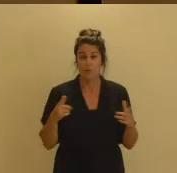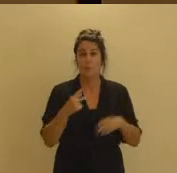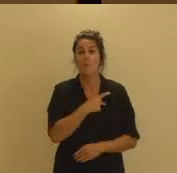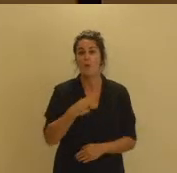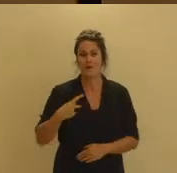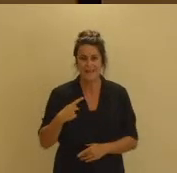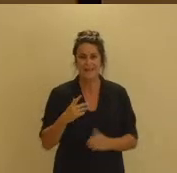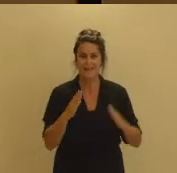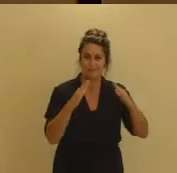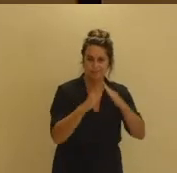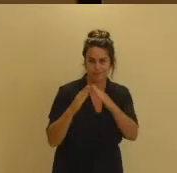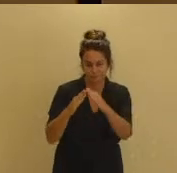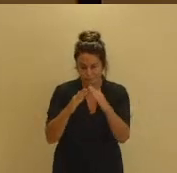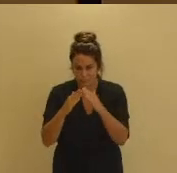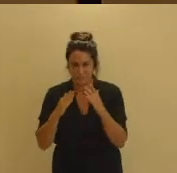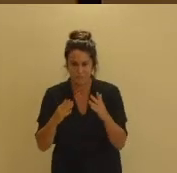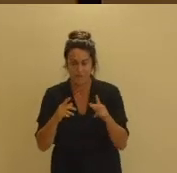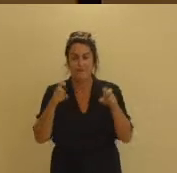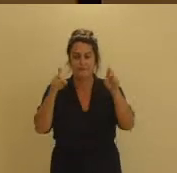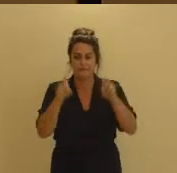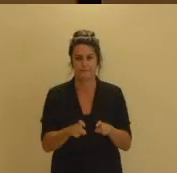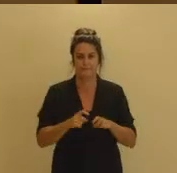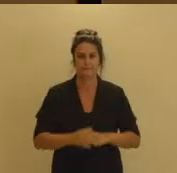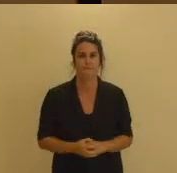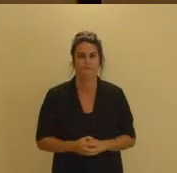réels solidaires.